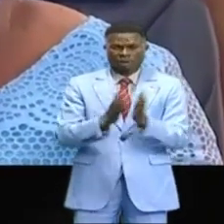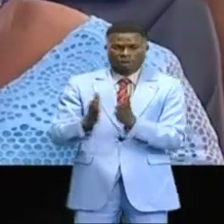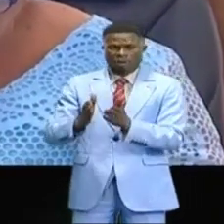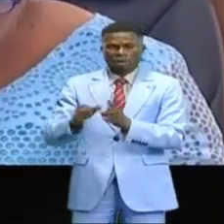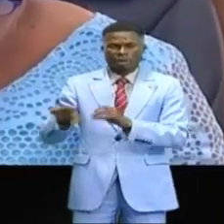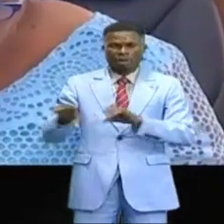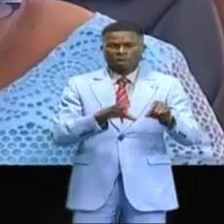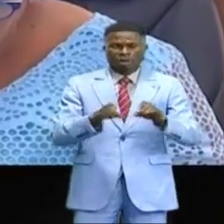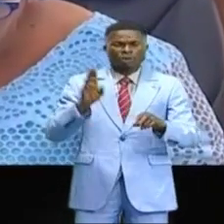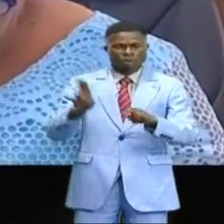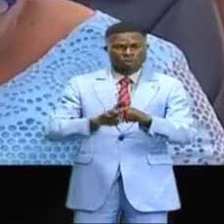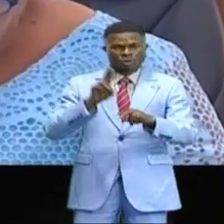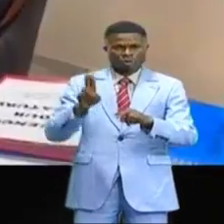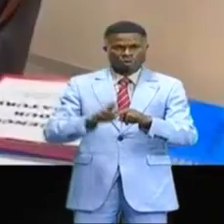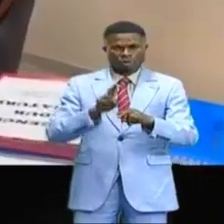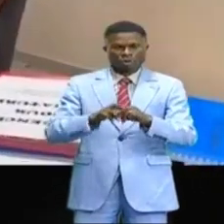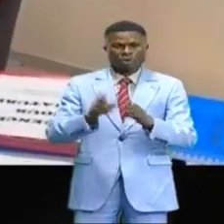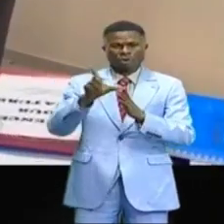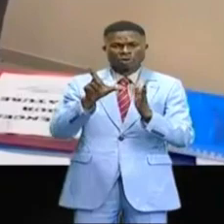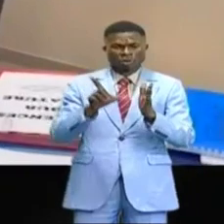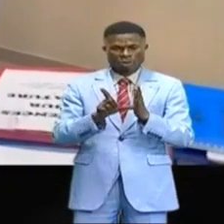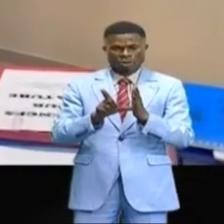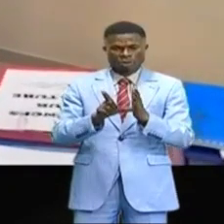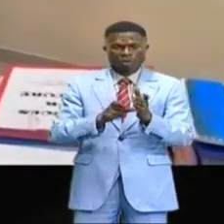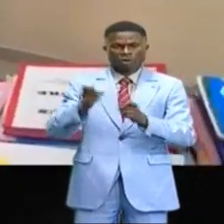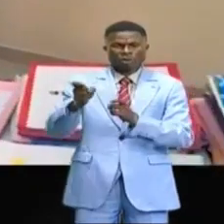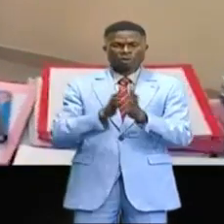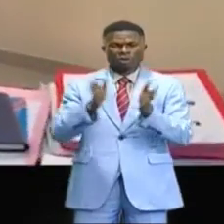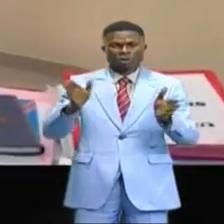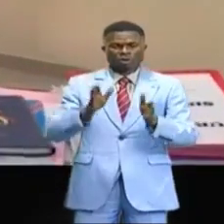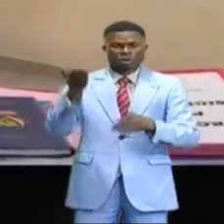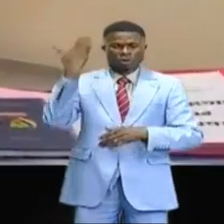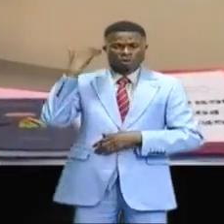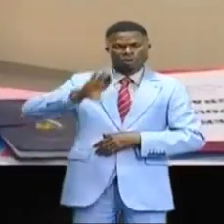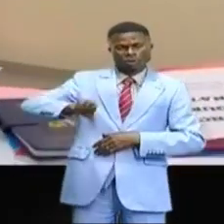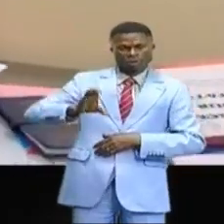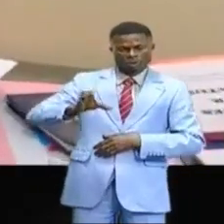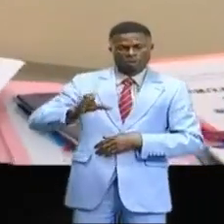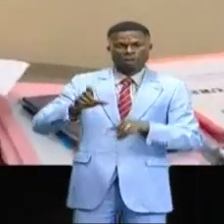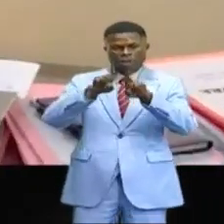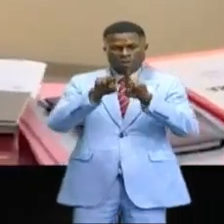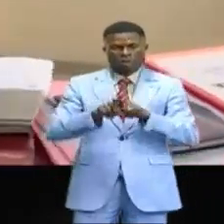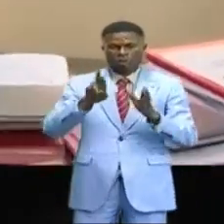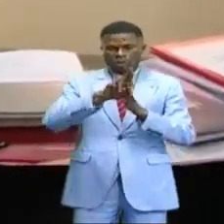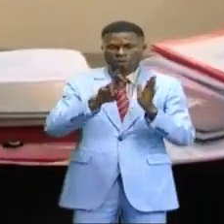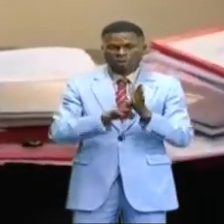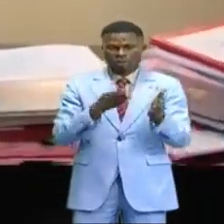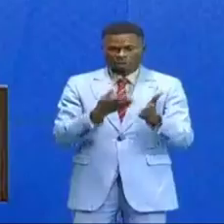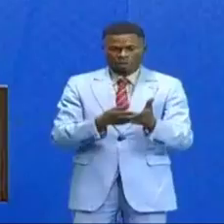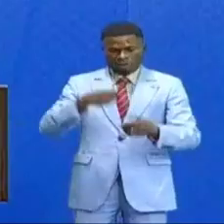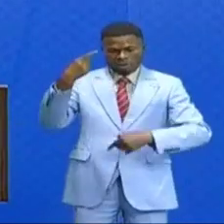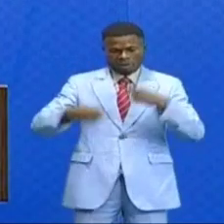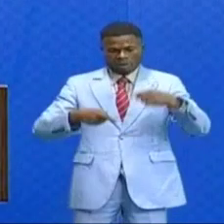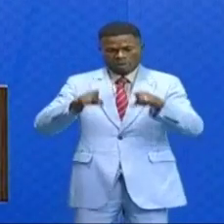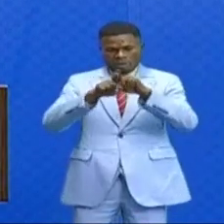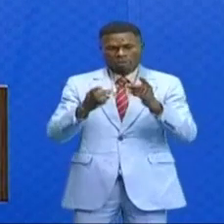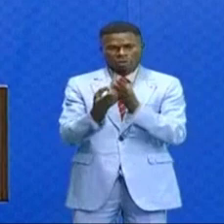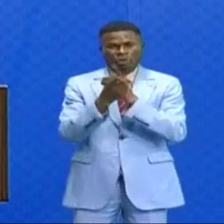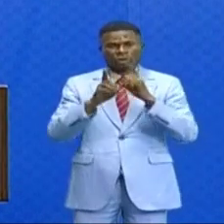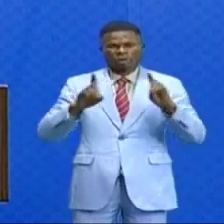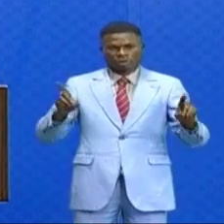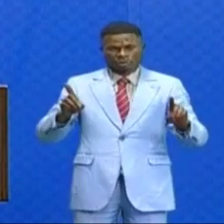actes d'exécution de la loi portant régime général des hydrocarbures et son règlement. Après débat et